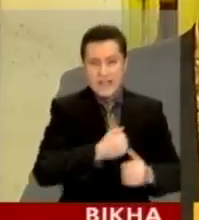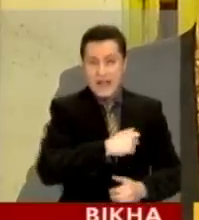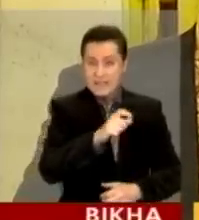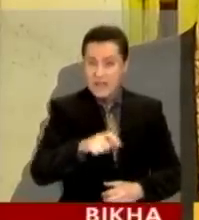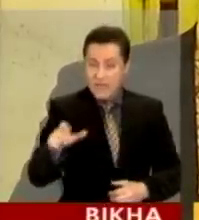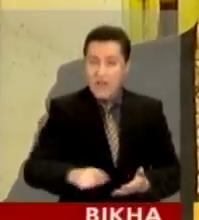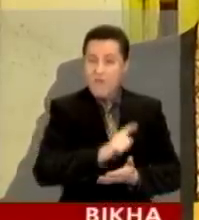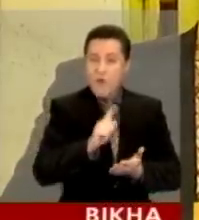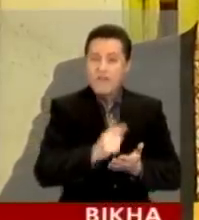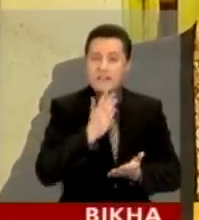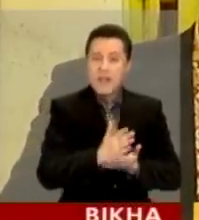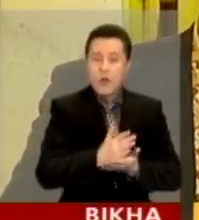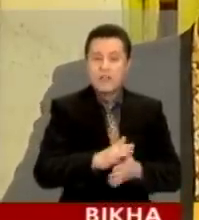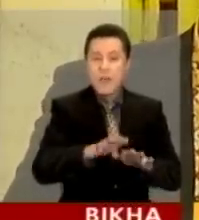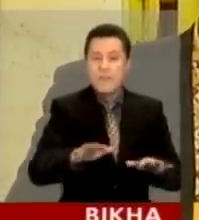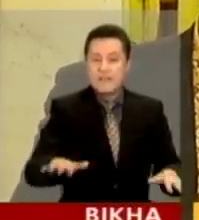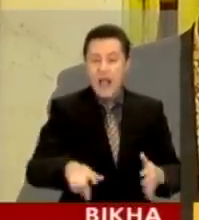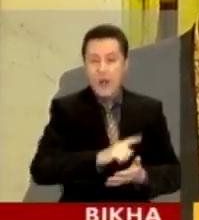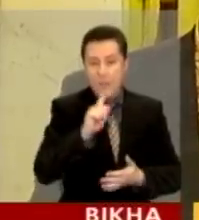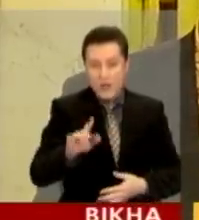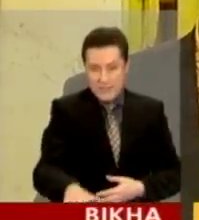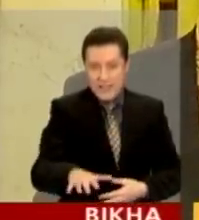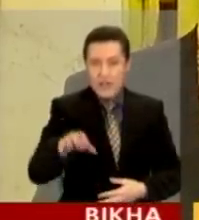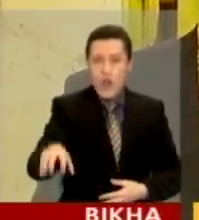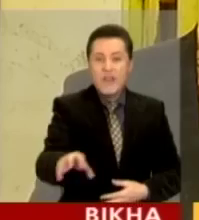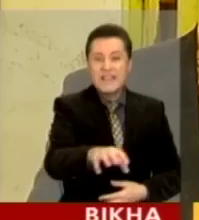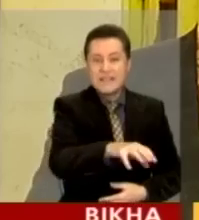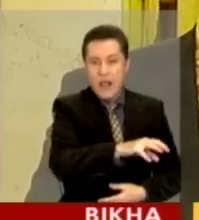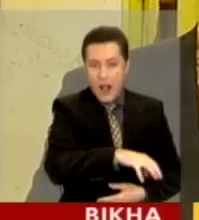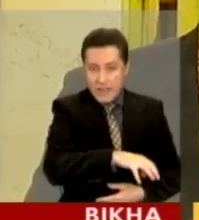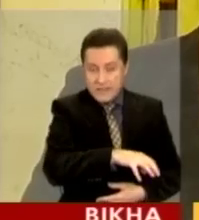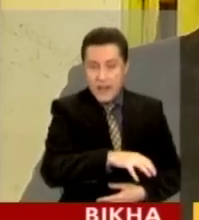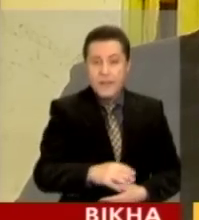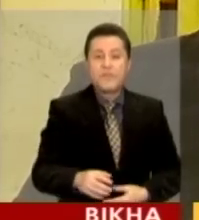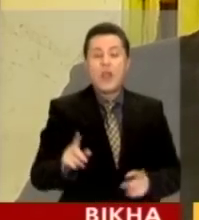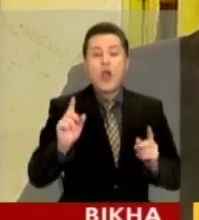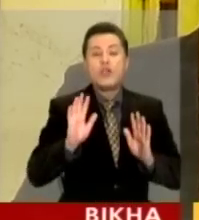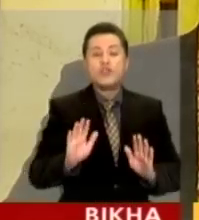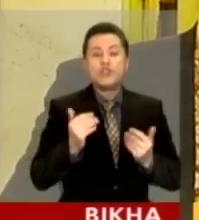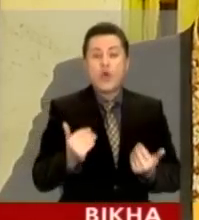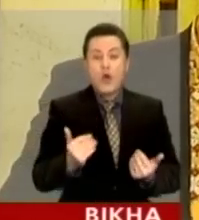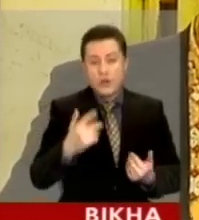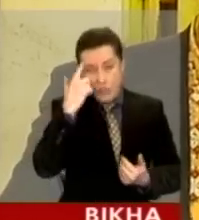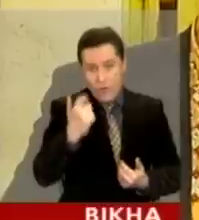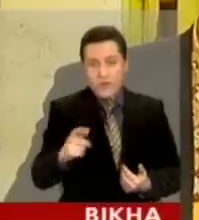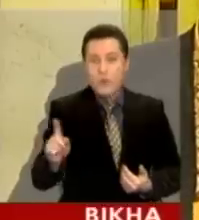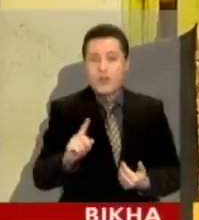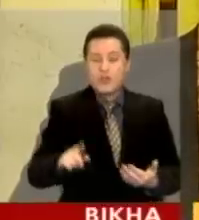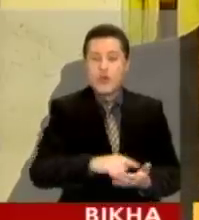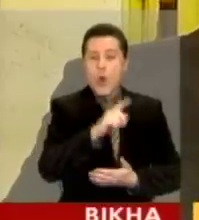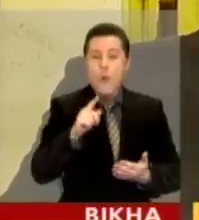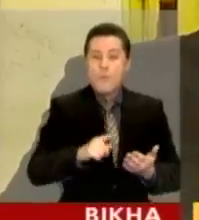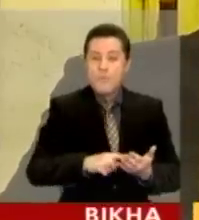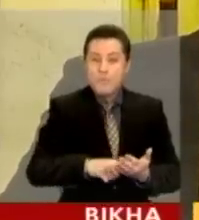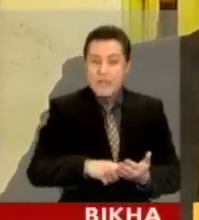повинні знаходитися в місцях своєї постійної дислокації е До речі щойно повідомили що питання